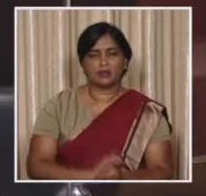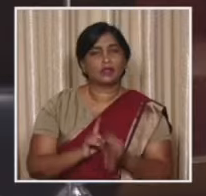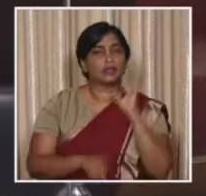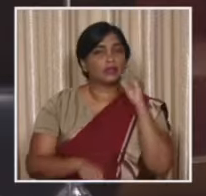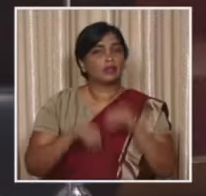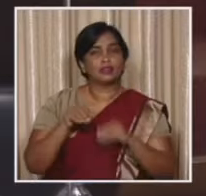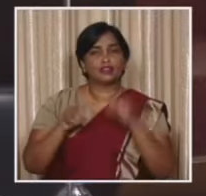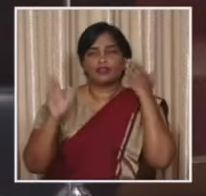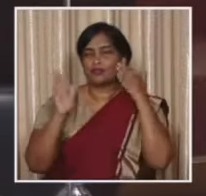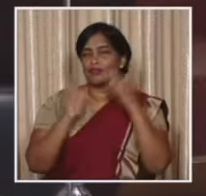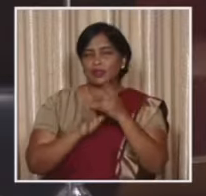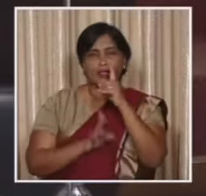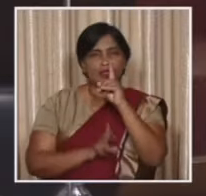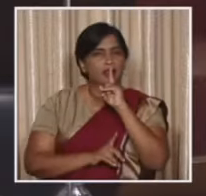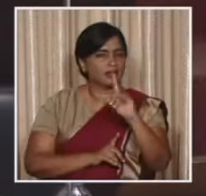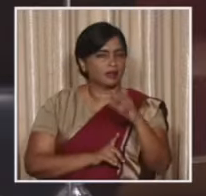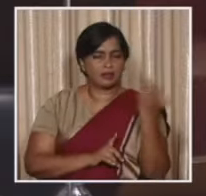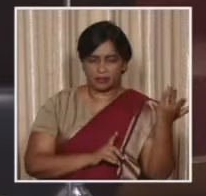ජනාධිපතිවරණය ගැන වචනයක්වත් තියෙනවද?